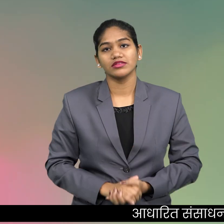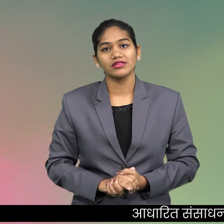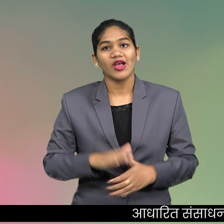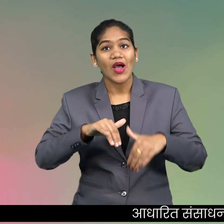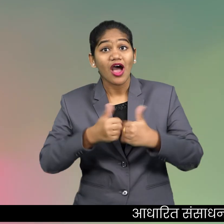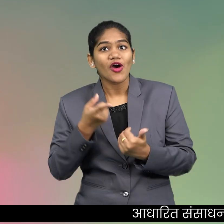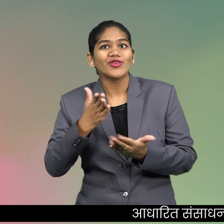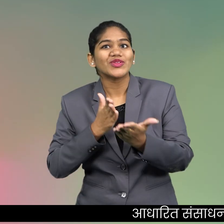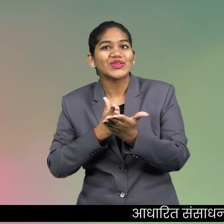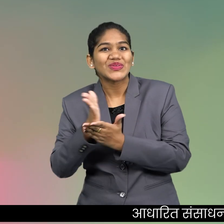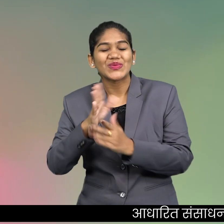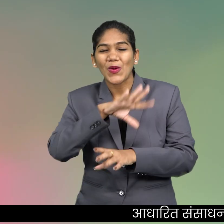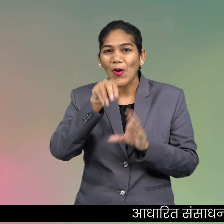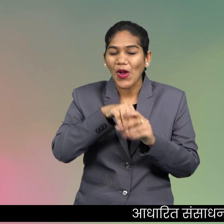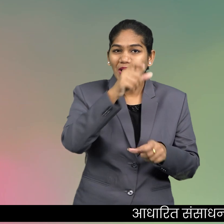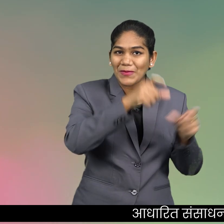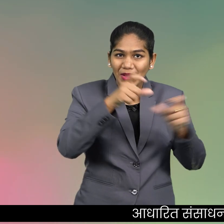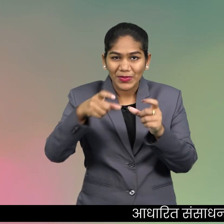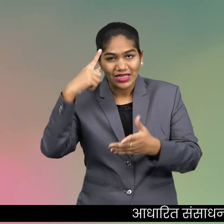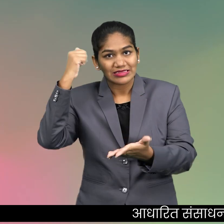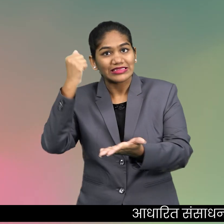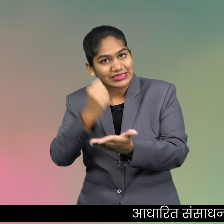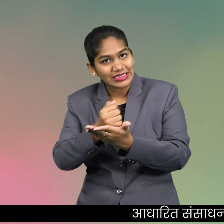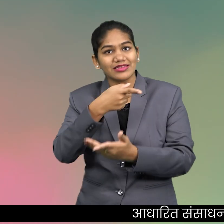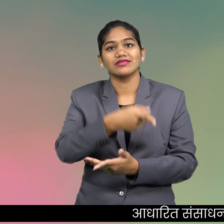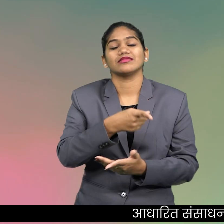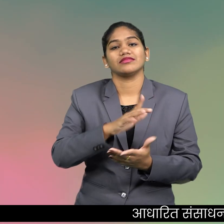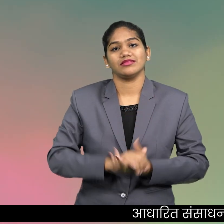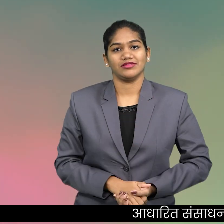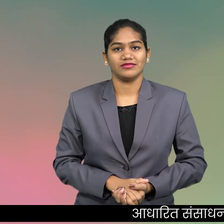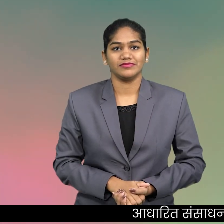आधारित संसाधनांचे वाटप करणारी व्यवस्था.